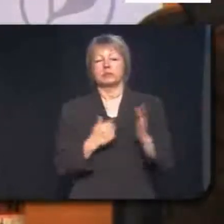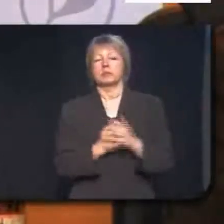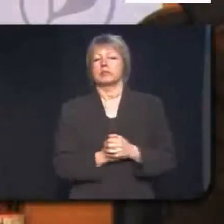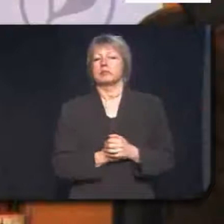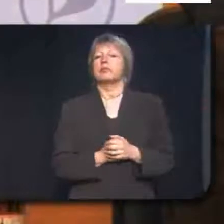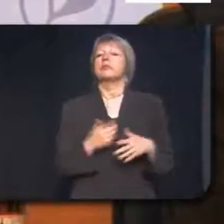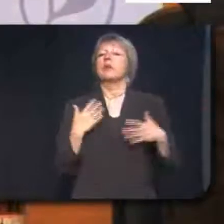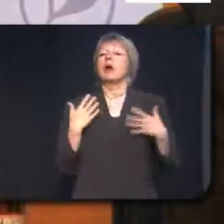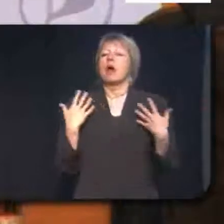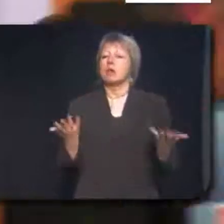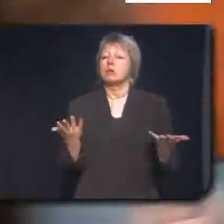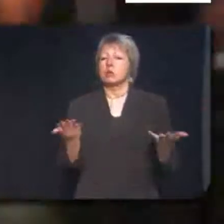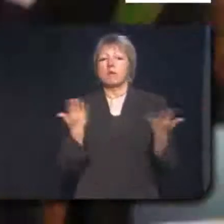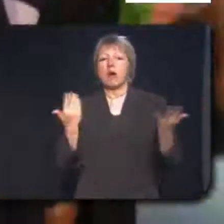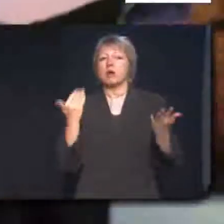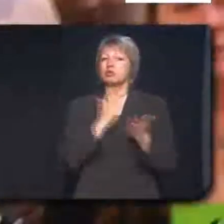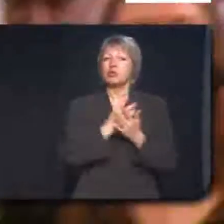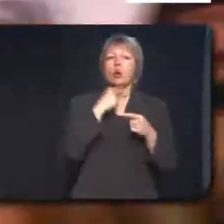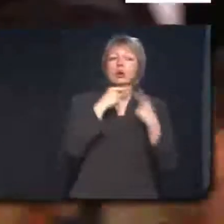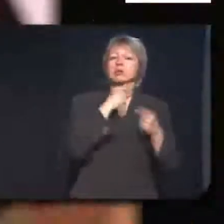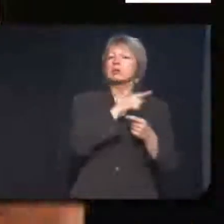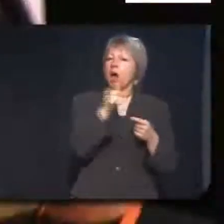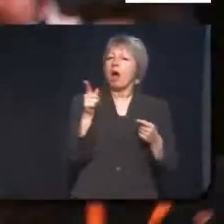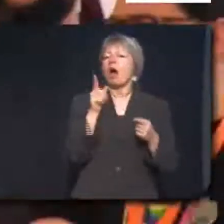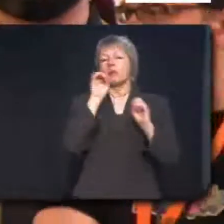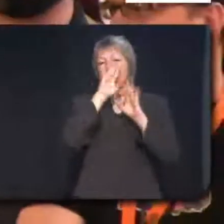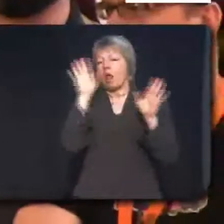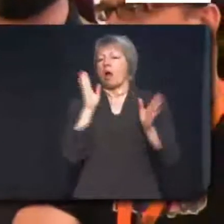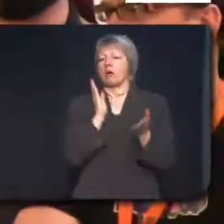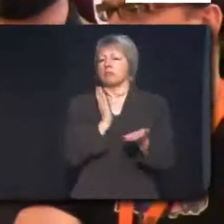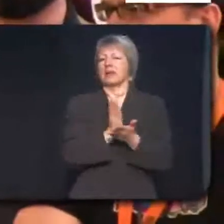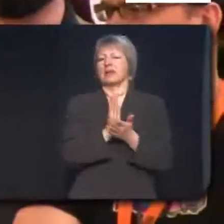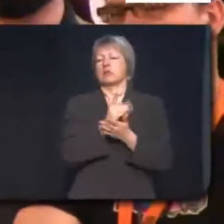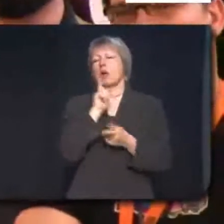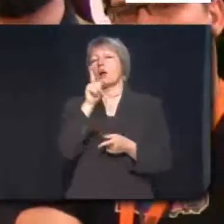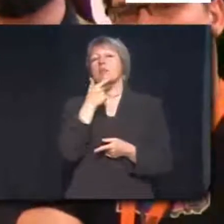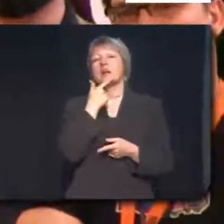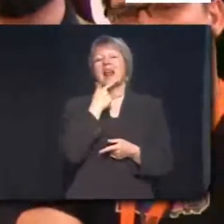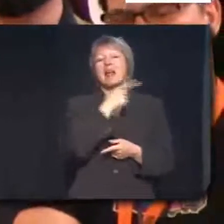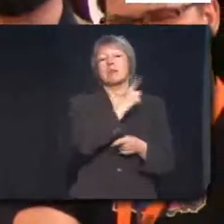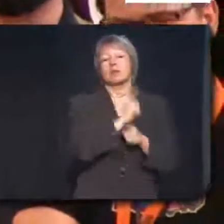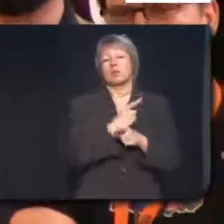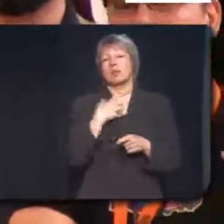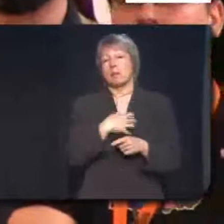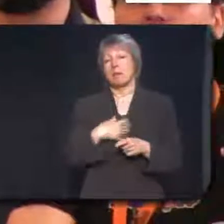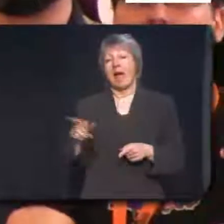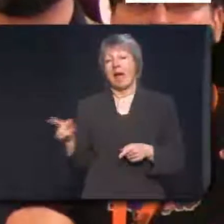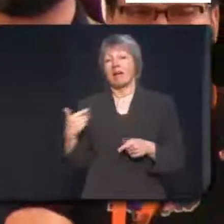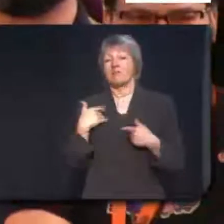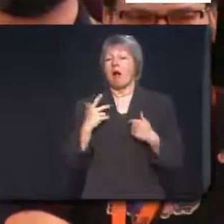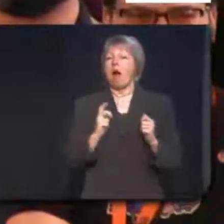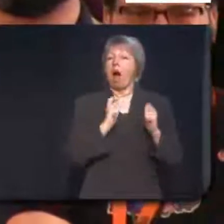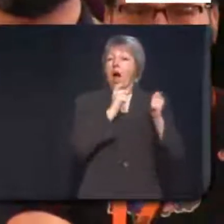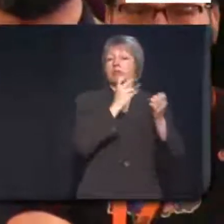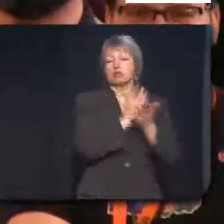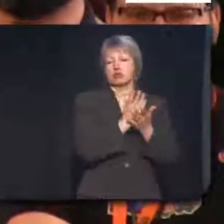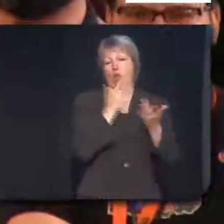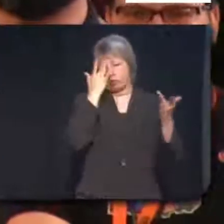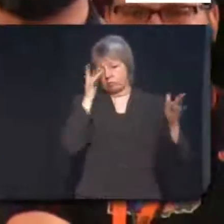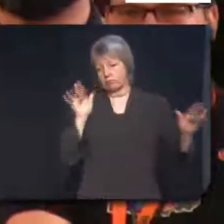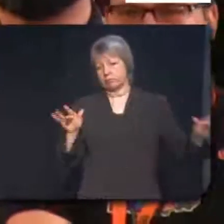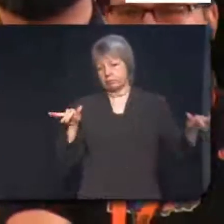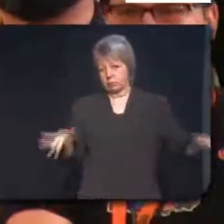also ich lass es bei dem was gesagt wurde weil ich nur einmal noch hinzuf ügen in Bayern wo dieser Antrag auf den Landesparteitagen schon angenommen die